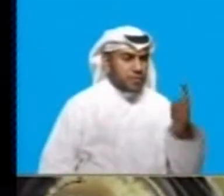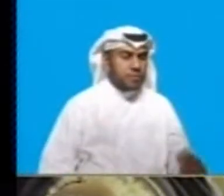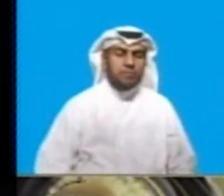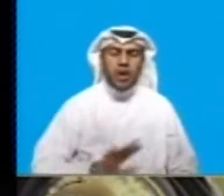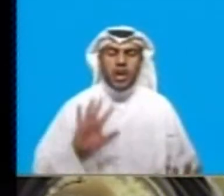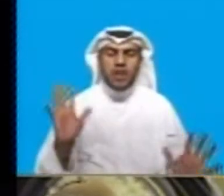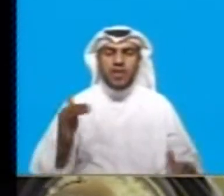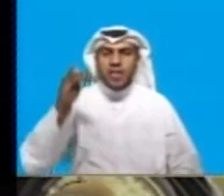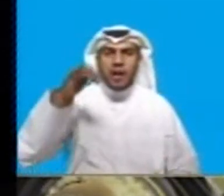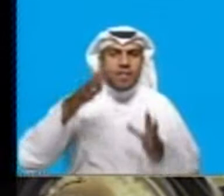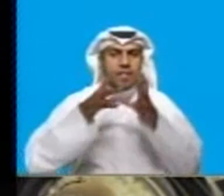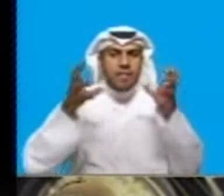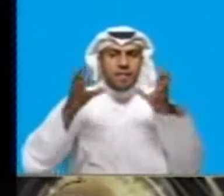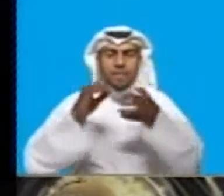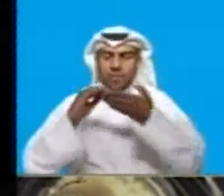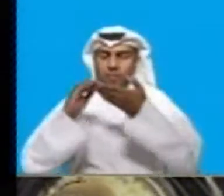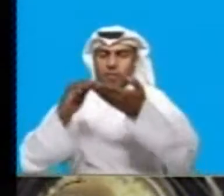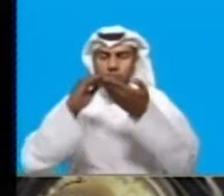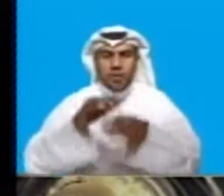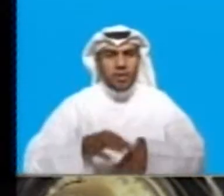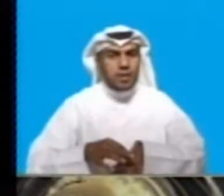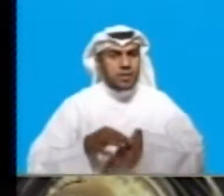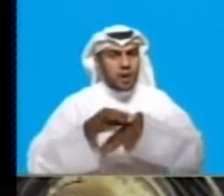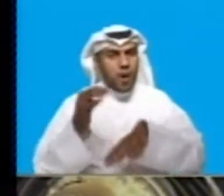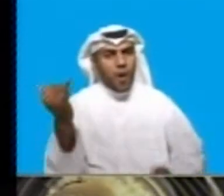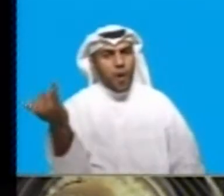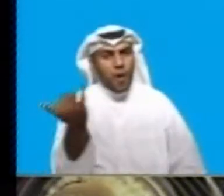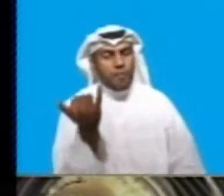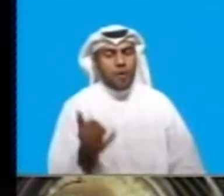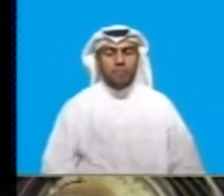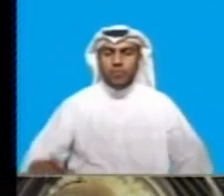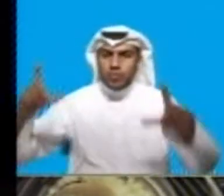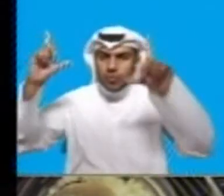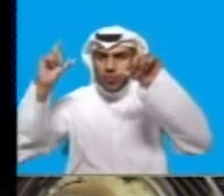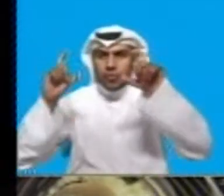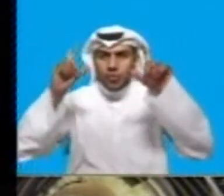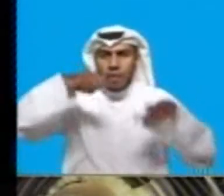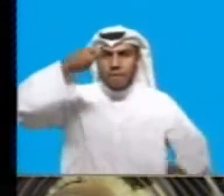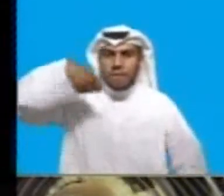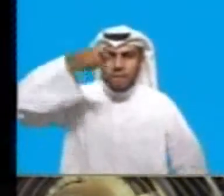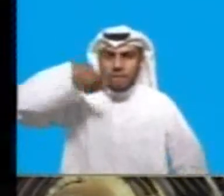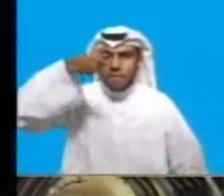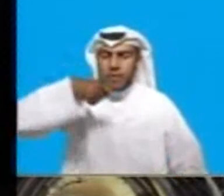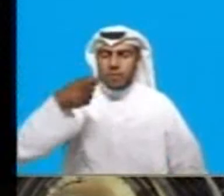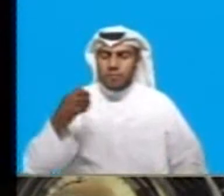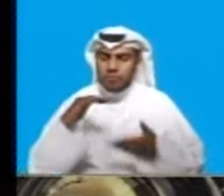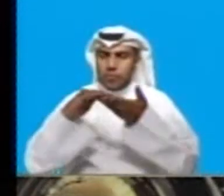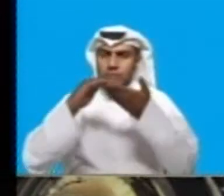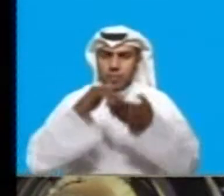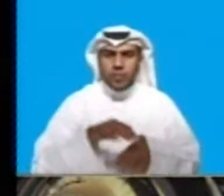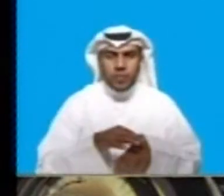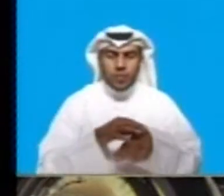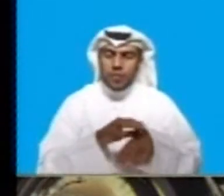تعلق بتفاصيل الرحلة الإنسانية بالدرجة الأولى من صور ولقطات فيديو، وما تضمنه من